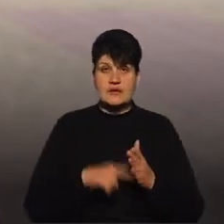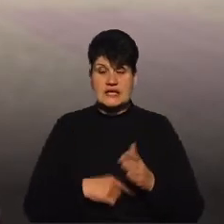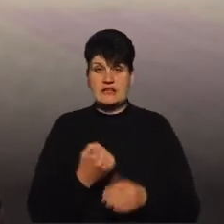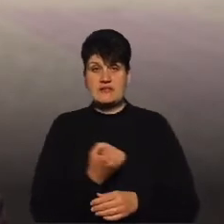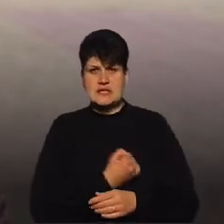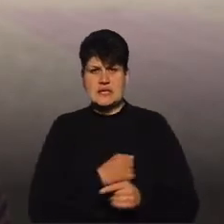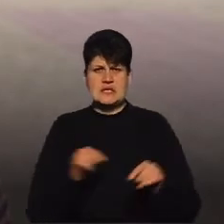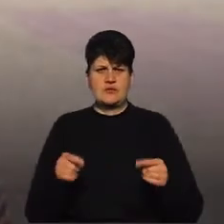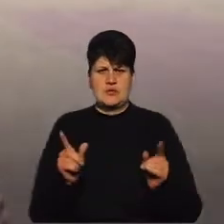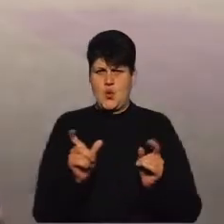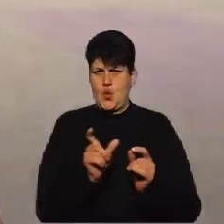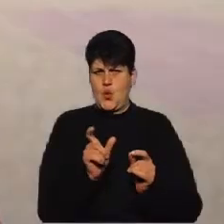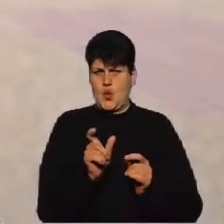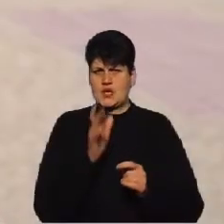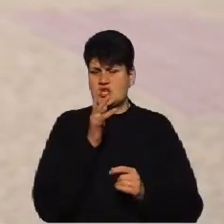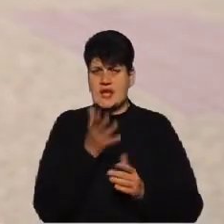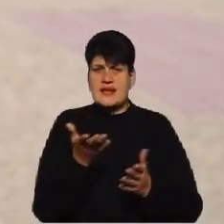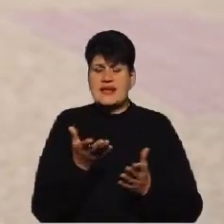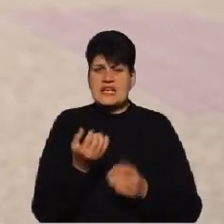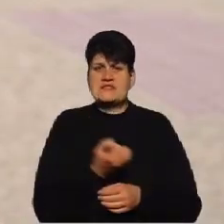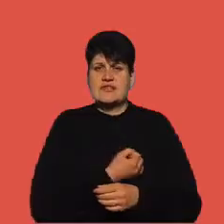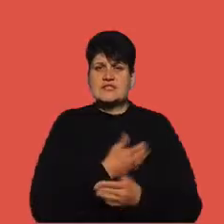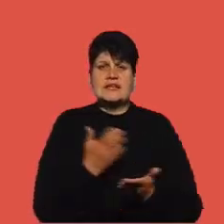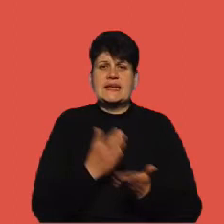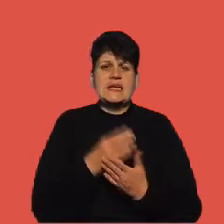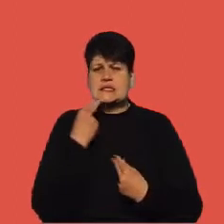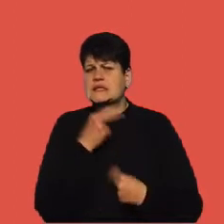період часу? І взагалі, яка із вакцин є найкращою?